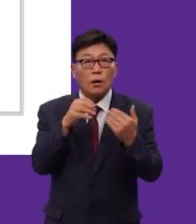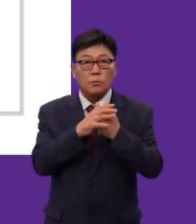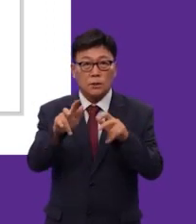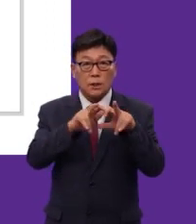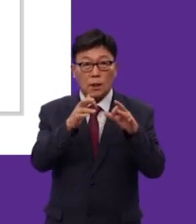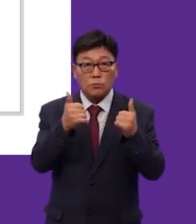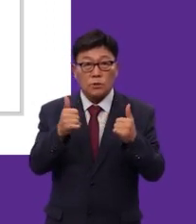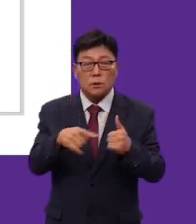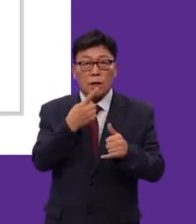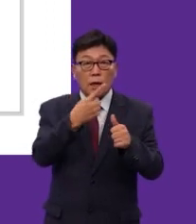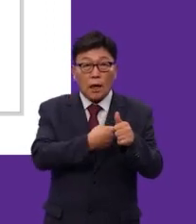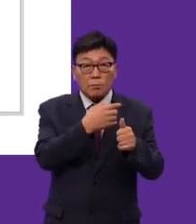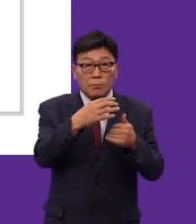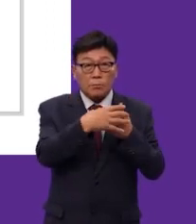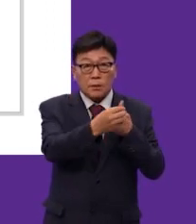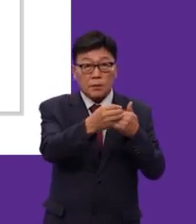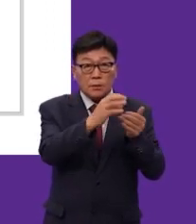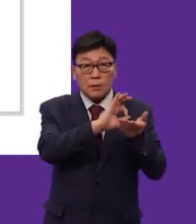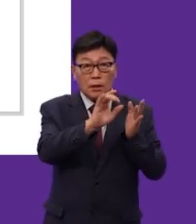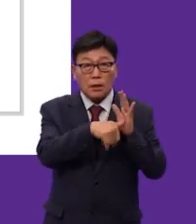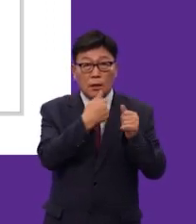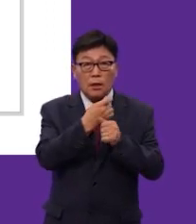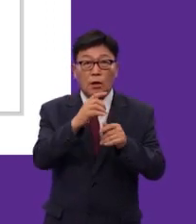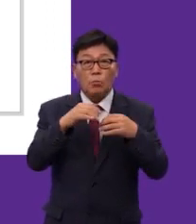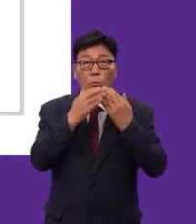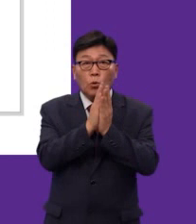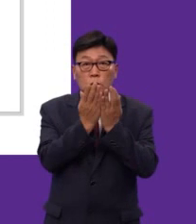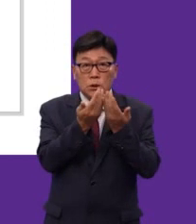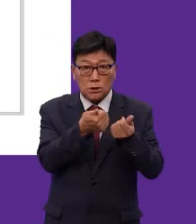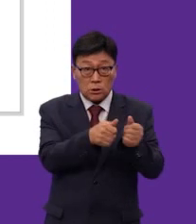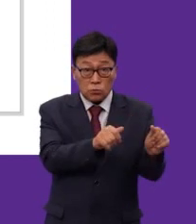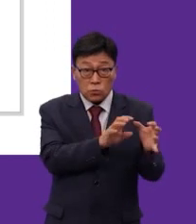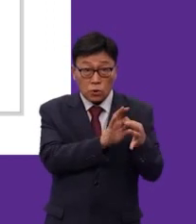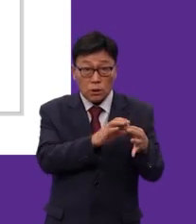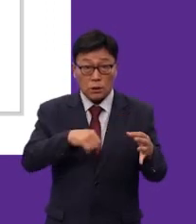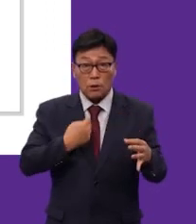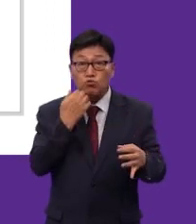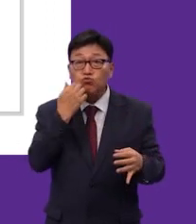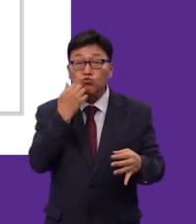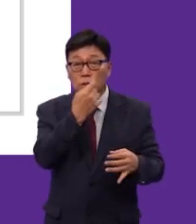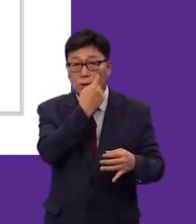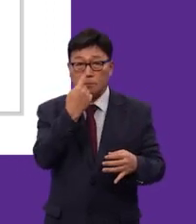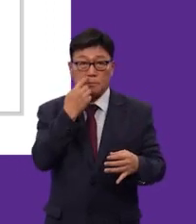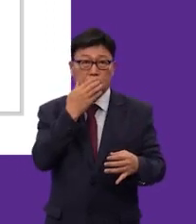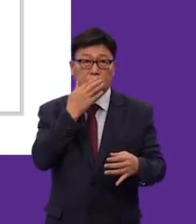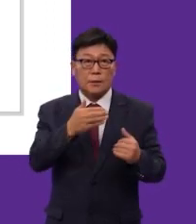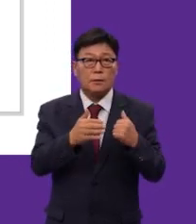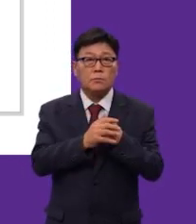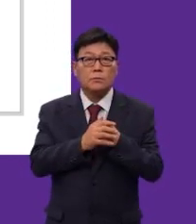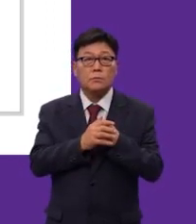됩니다. 왜냐하면 장애인분들이 하이패스를 이용할 때는 본인의 지문을 통해서 자신의